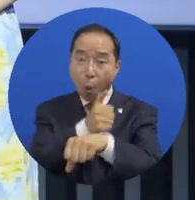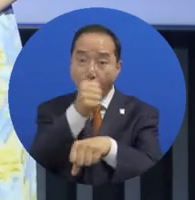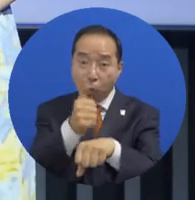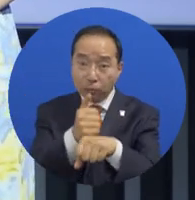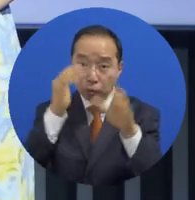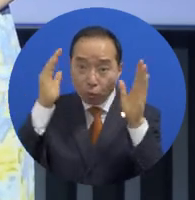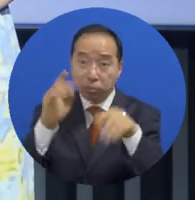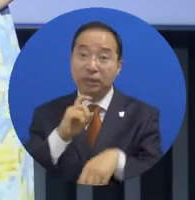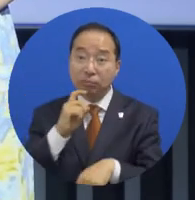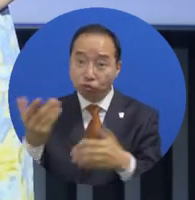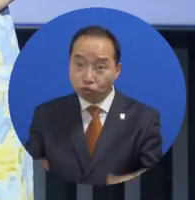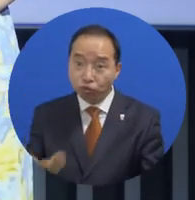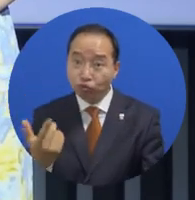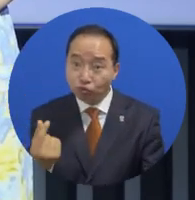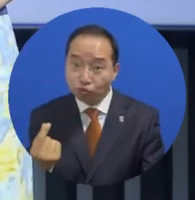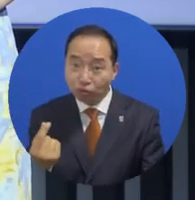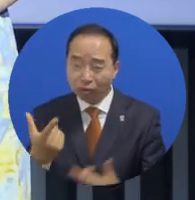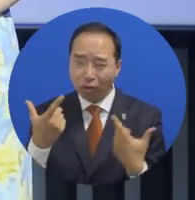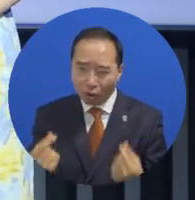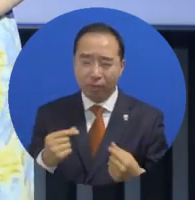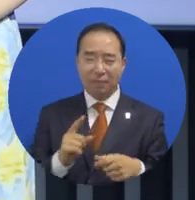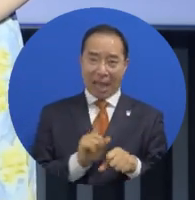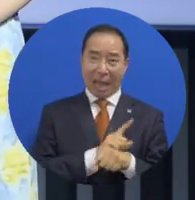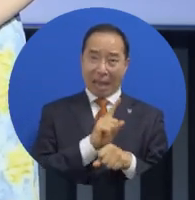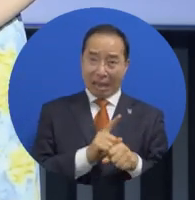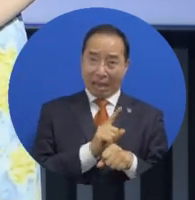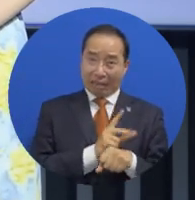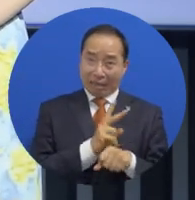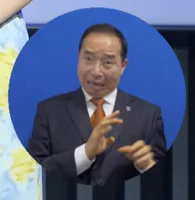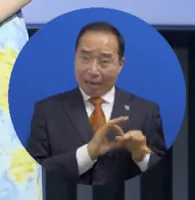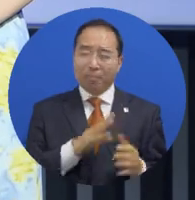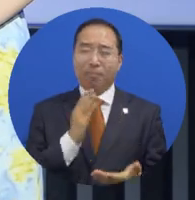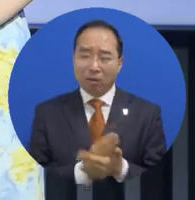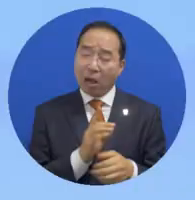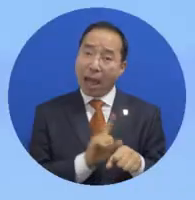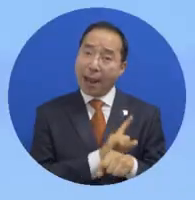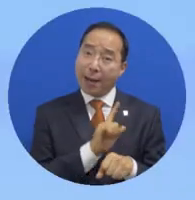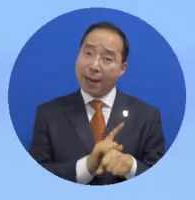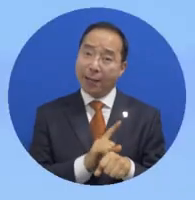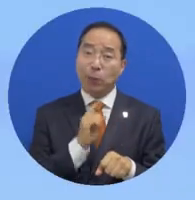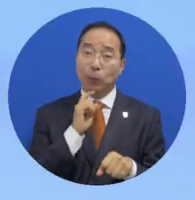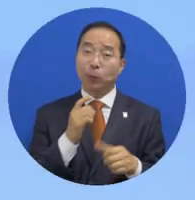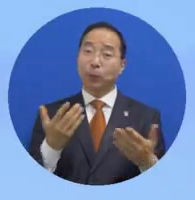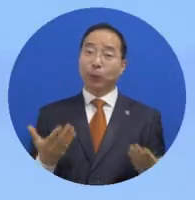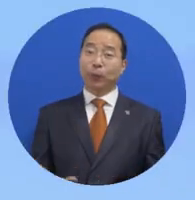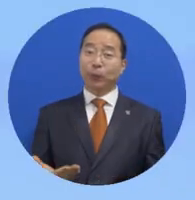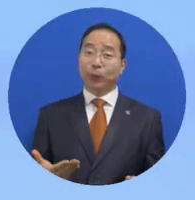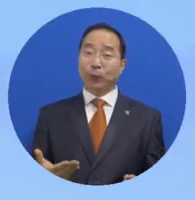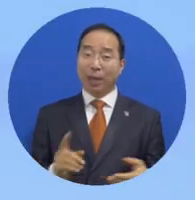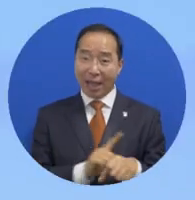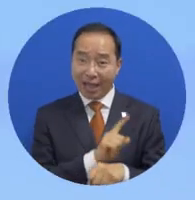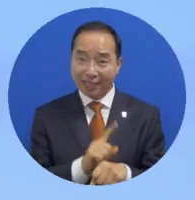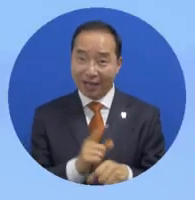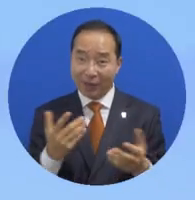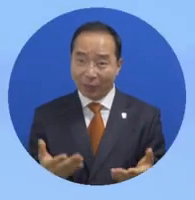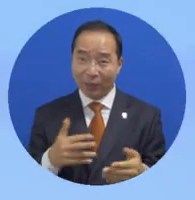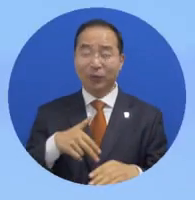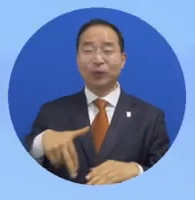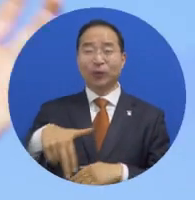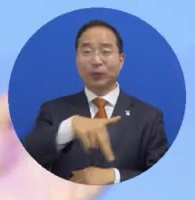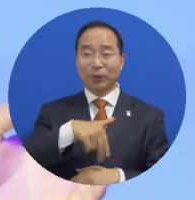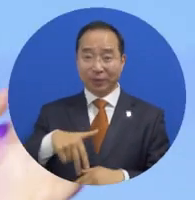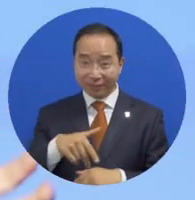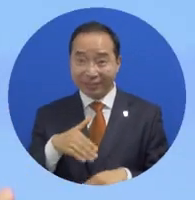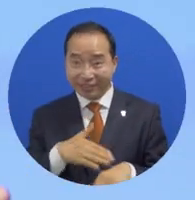것들이 일할 때도 이렇게 적용이 돼야 되고요. 주부들도 마찬가지예요. 집에서도 뭔가를 집중해서 1시간 정도 하게 되면